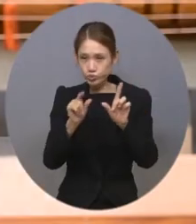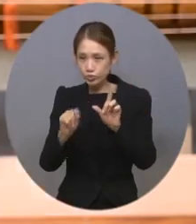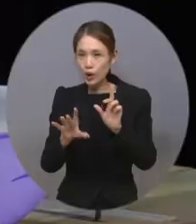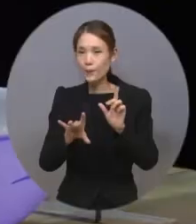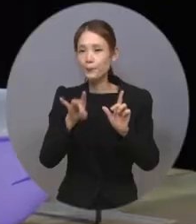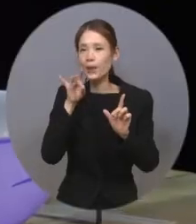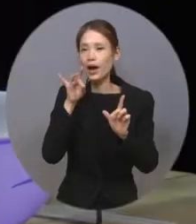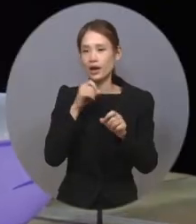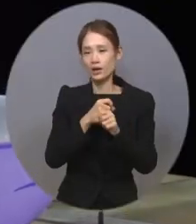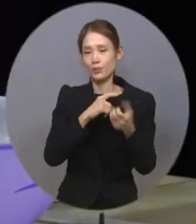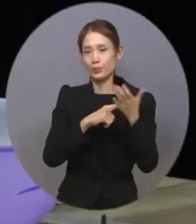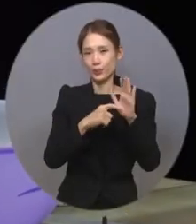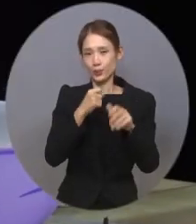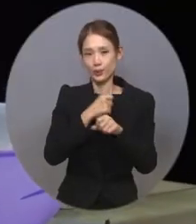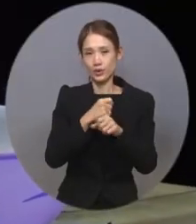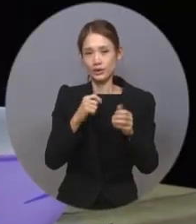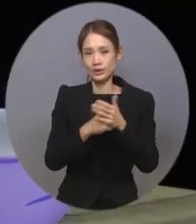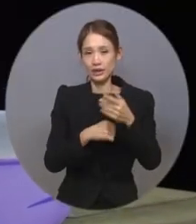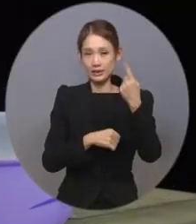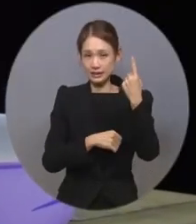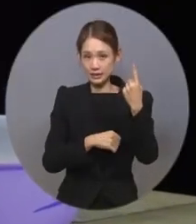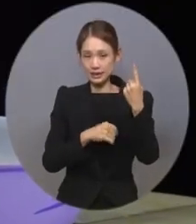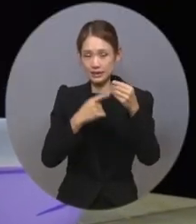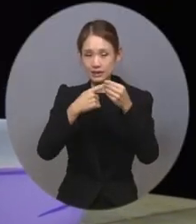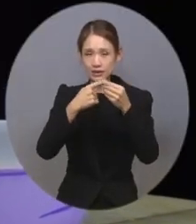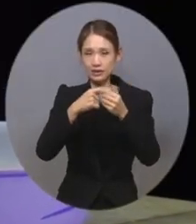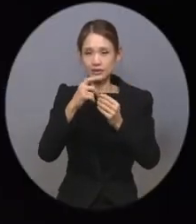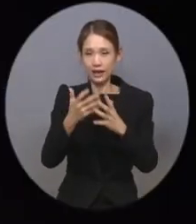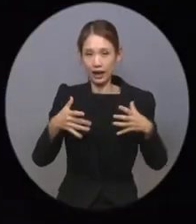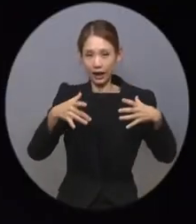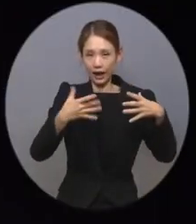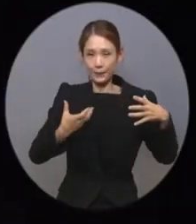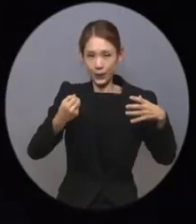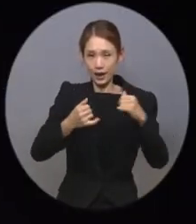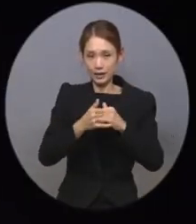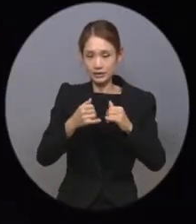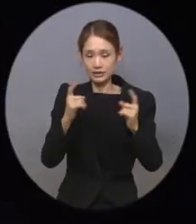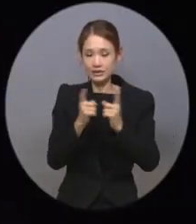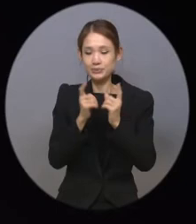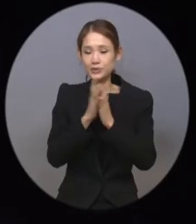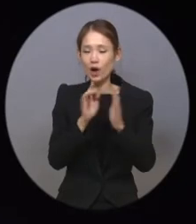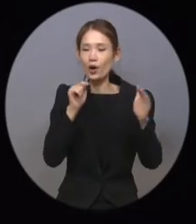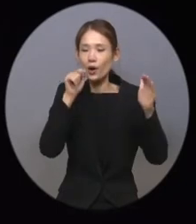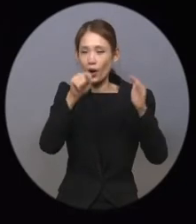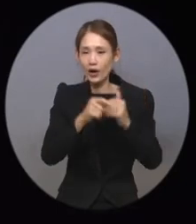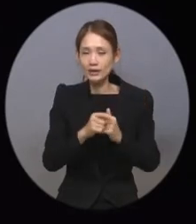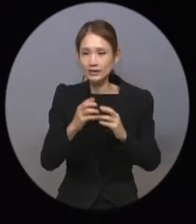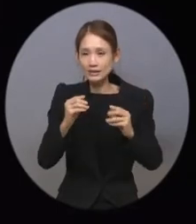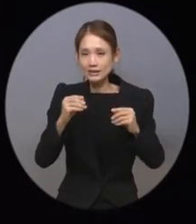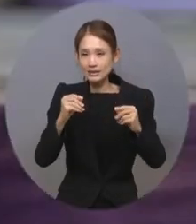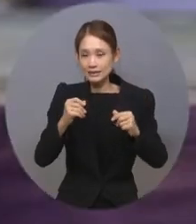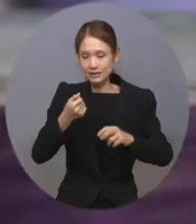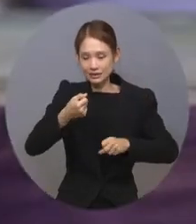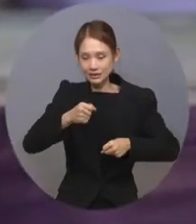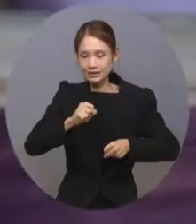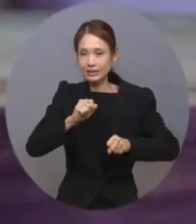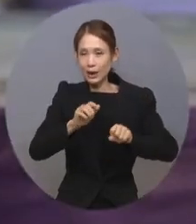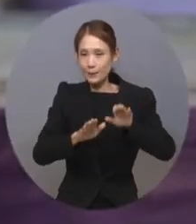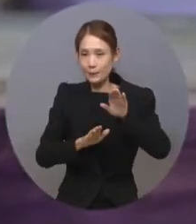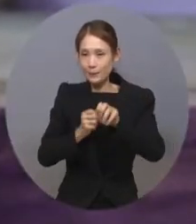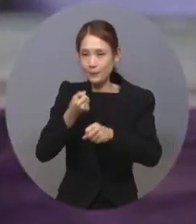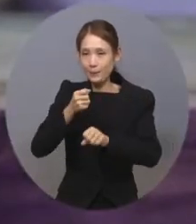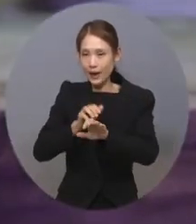표현을 해봤어요. 제1막은 사기장 김정옥 보유자가 출연해 흙을 밟고 물레를 돌려